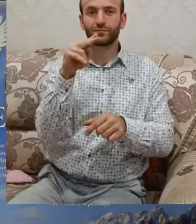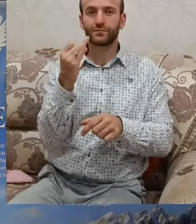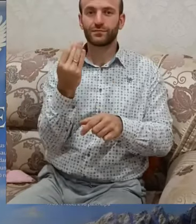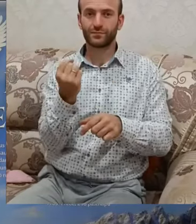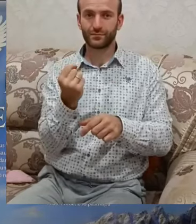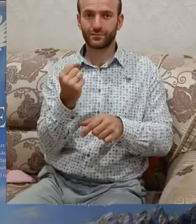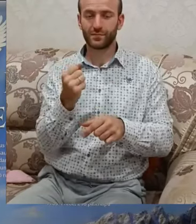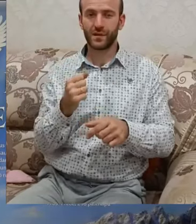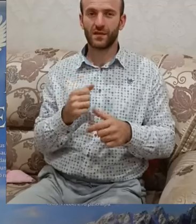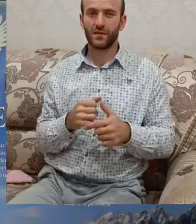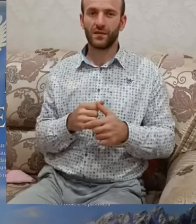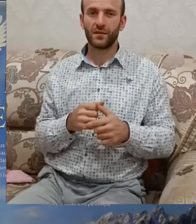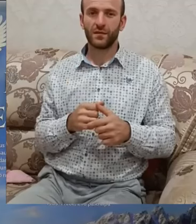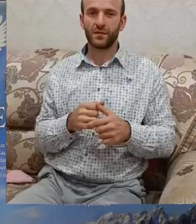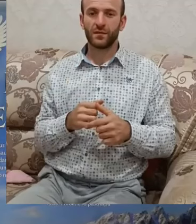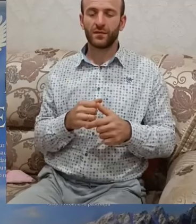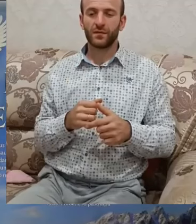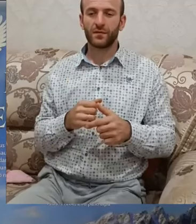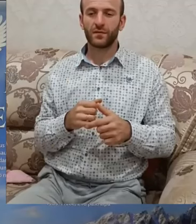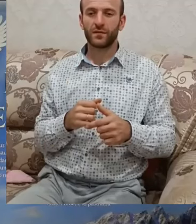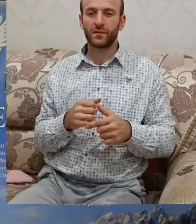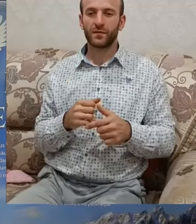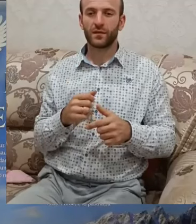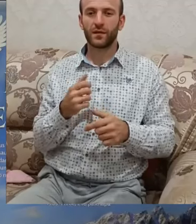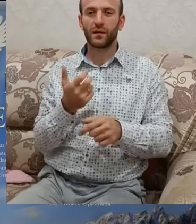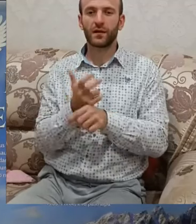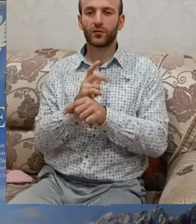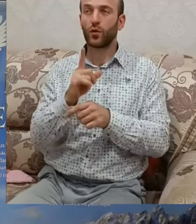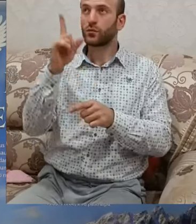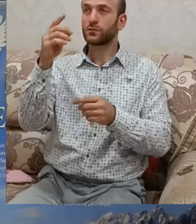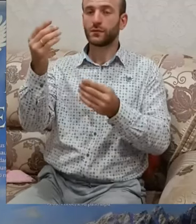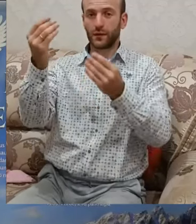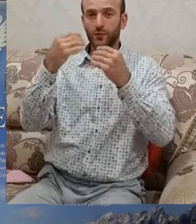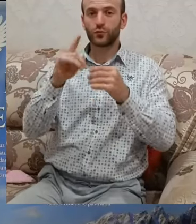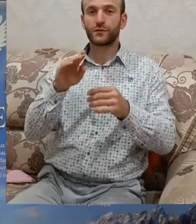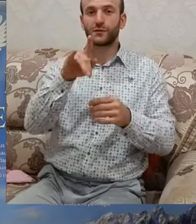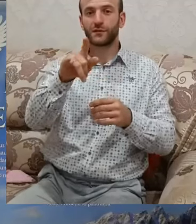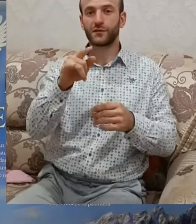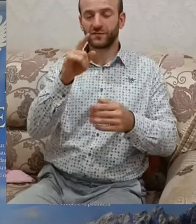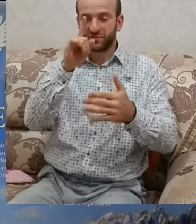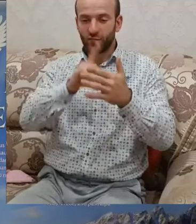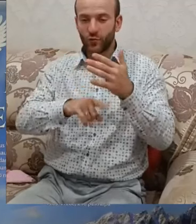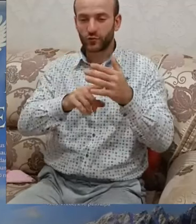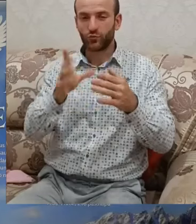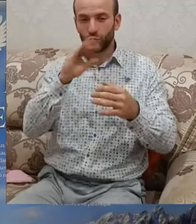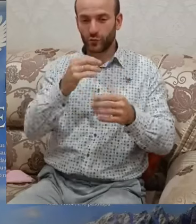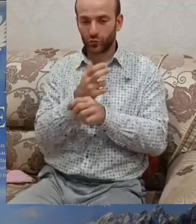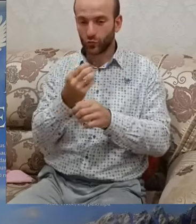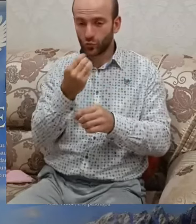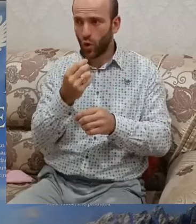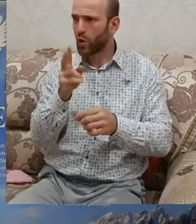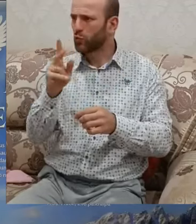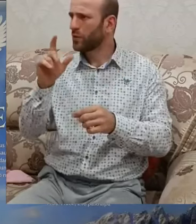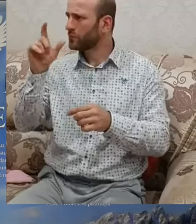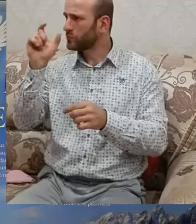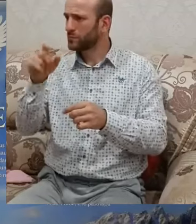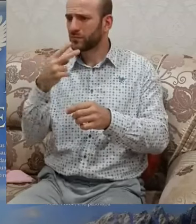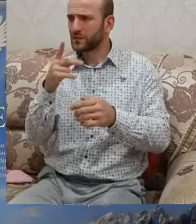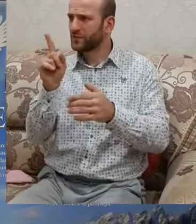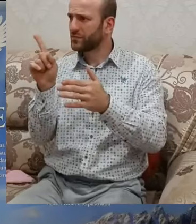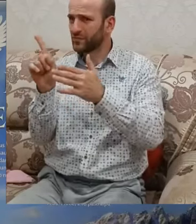Jis skirtas tik tikinčiajam. Оно предназначено только для верующих. Atminkite, aukos duona buvo skirta tik